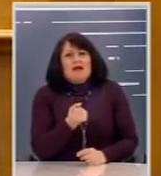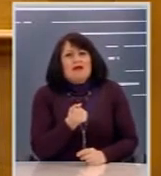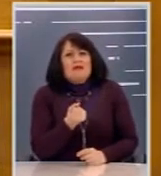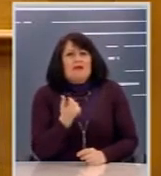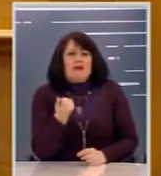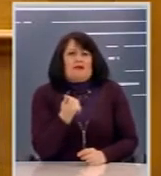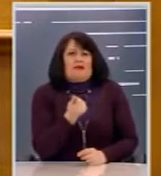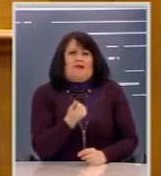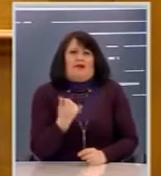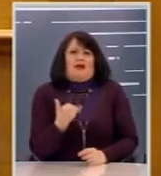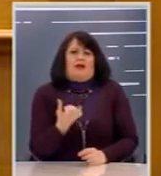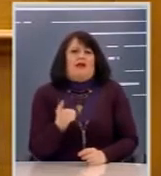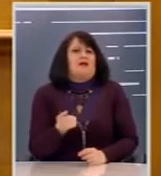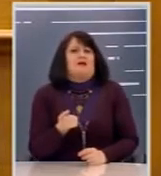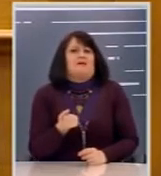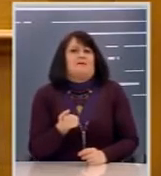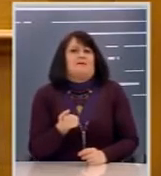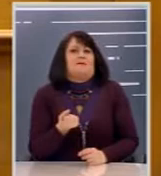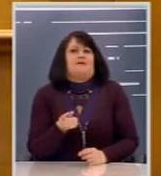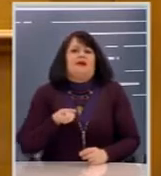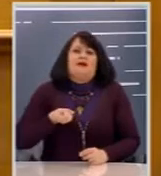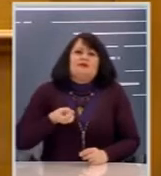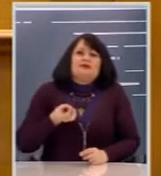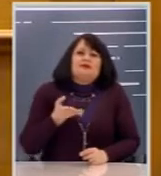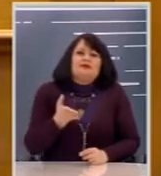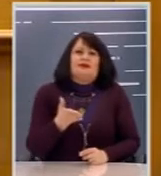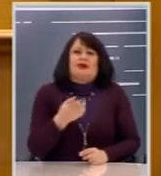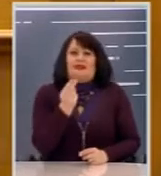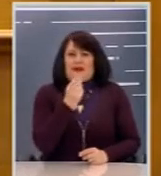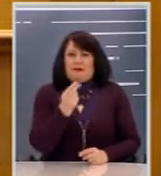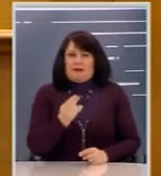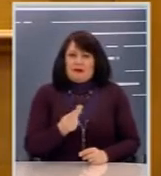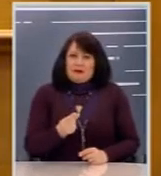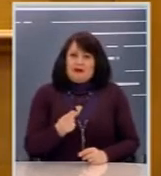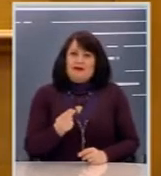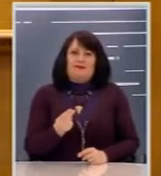έρεε, ενώ εκατοντάδες υποθέσεις,